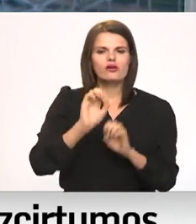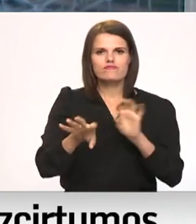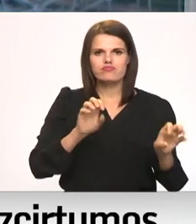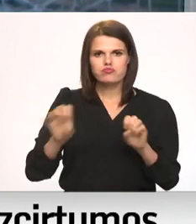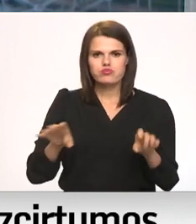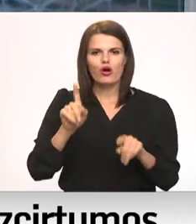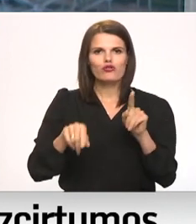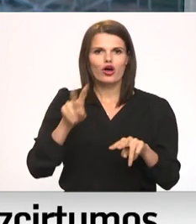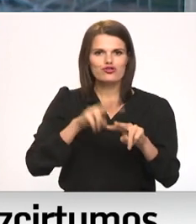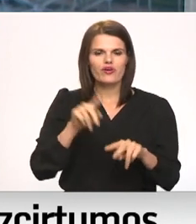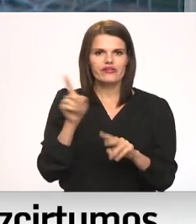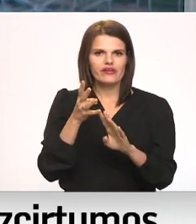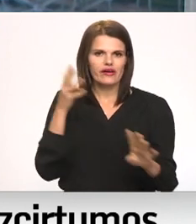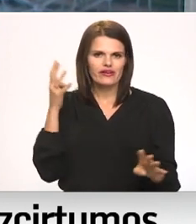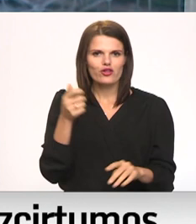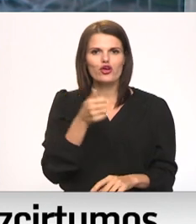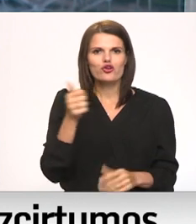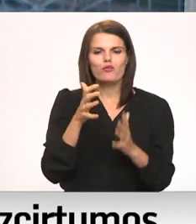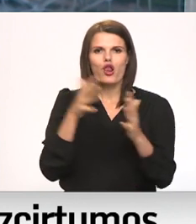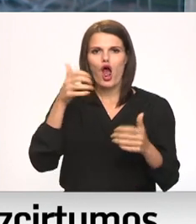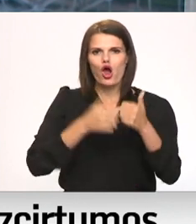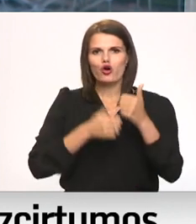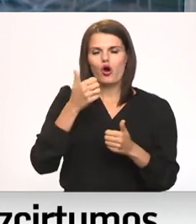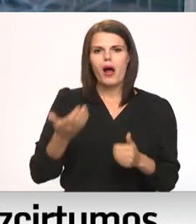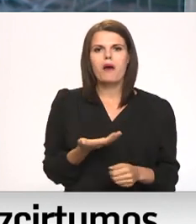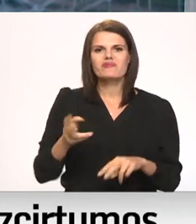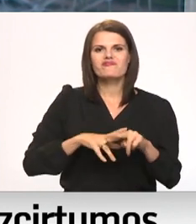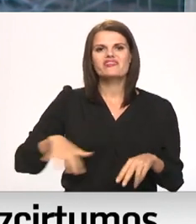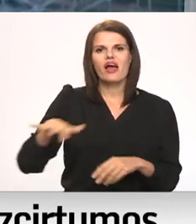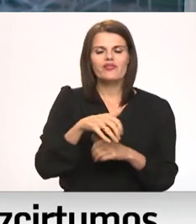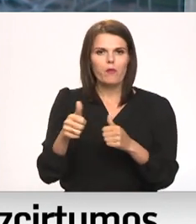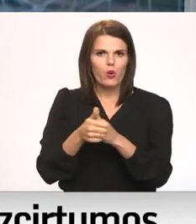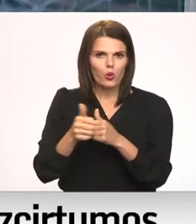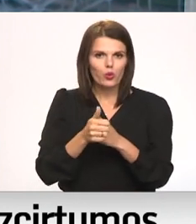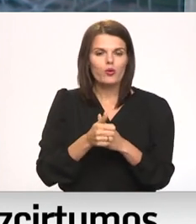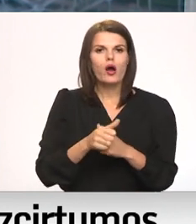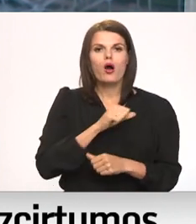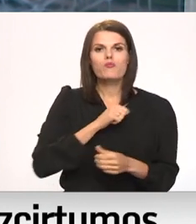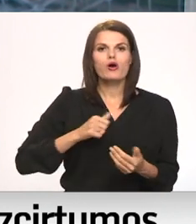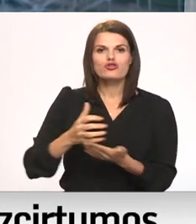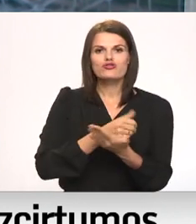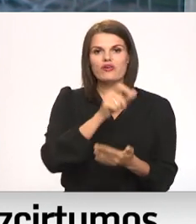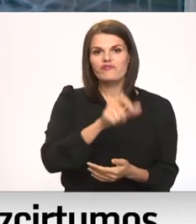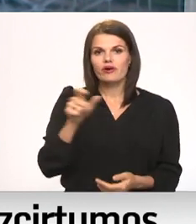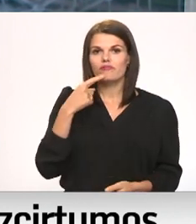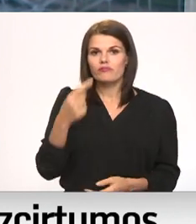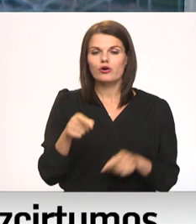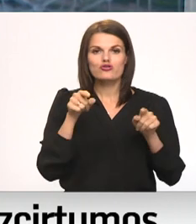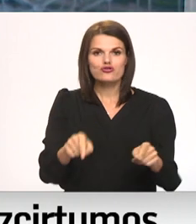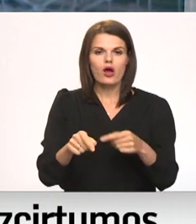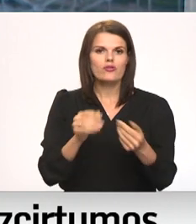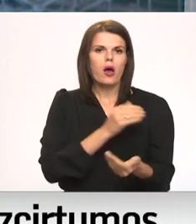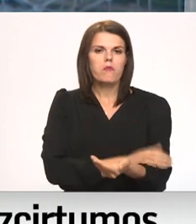veidojas pat garas iedzīvotāju rindas. Īpaši liela konkurence ir apdzīvoto vietu tuvumā. Paši vācēji uzsver, lai gan šāda malkas vākšana